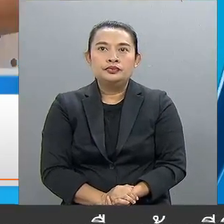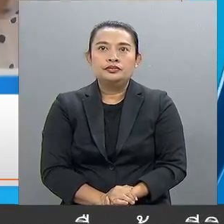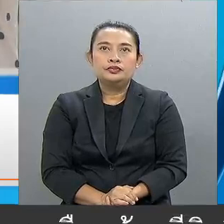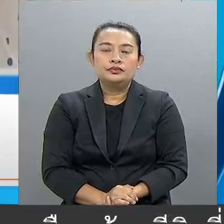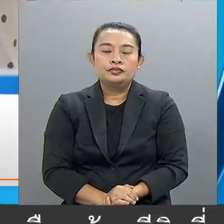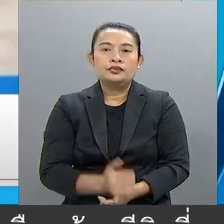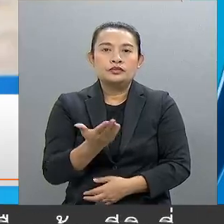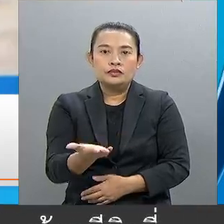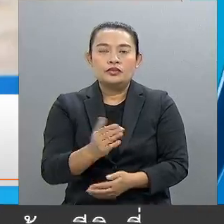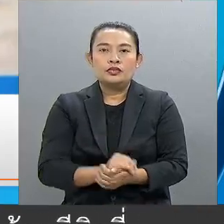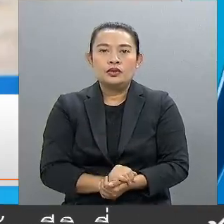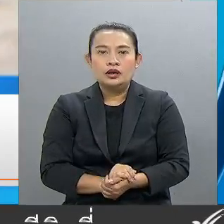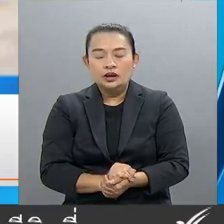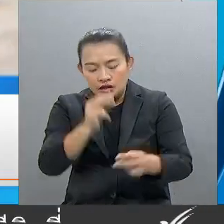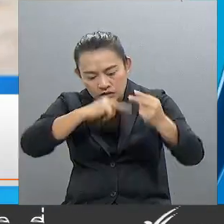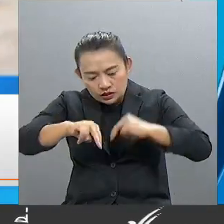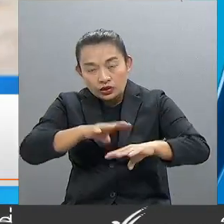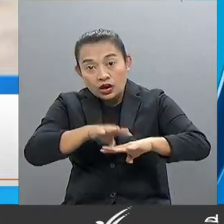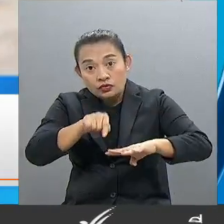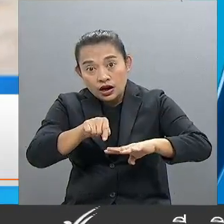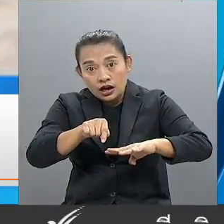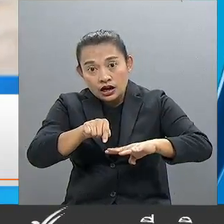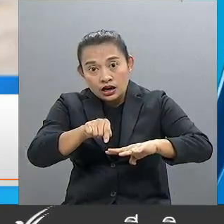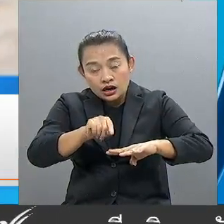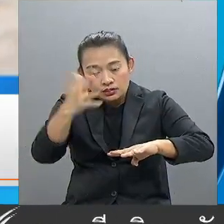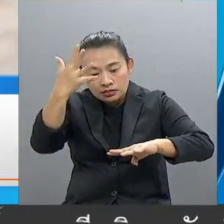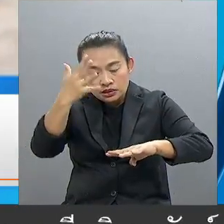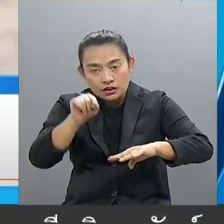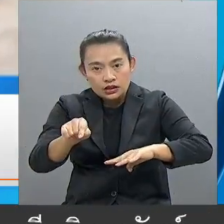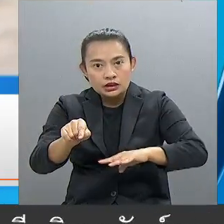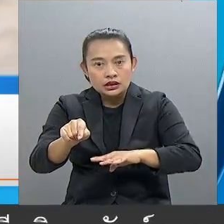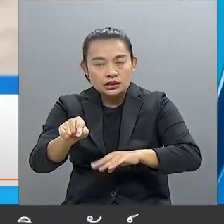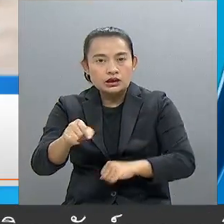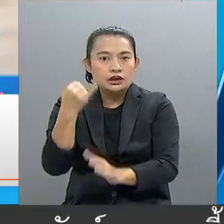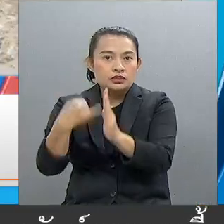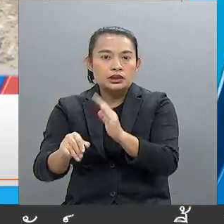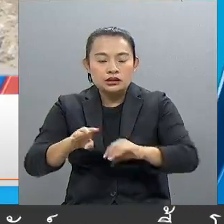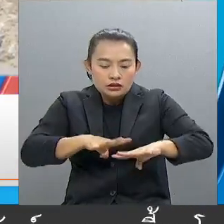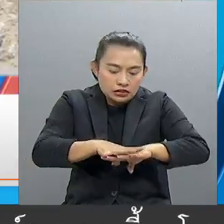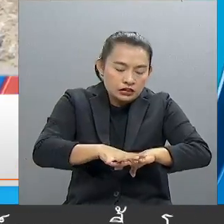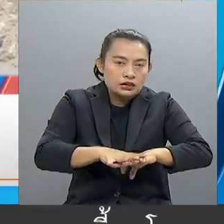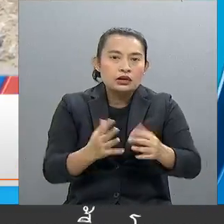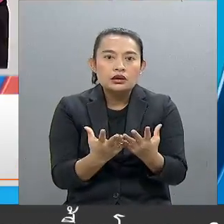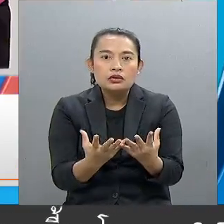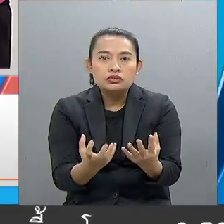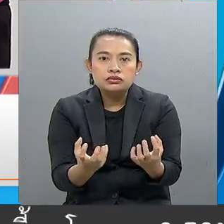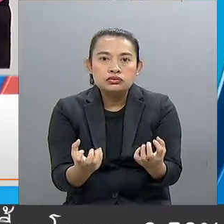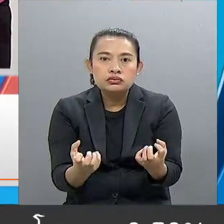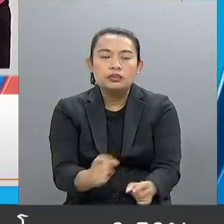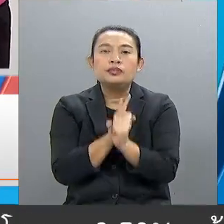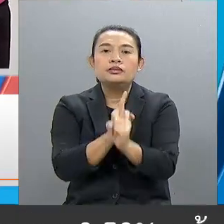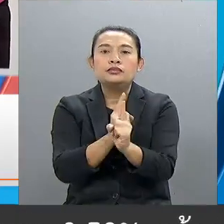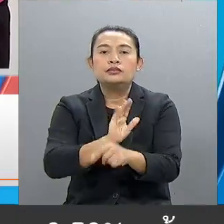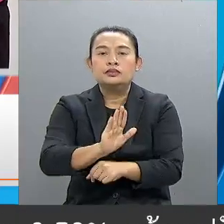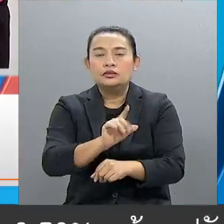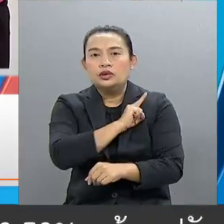ที่ดูแลฝาท่อถูกไหมคะหรือว่ามันอาจจะไม่มีฝาท่อแต่ว่าตะแกรงมันชำรุดเสื่อมสภาพตามกาลเวลาคุณก็ต้องไปดูแลไปซ่อ